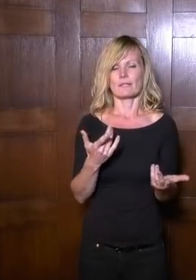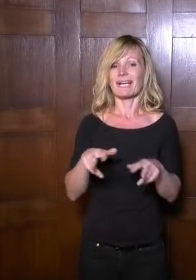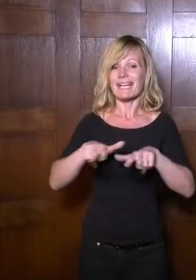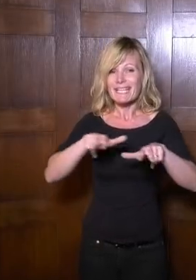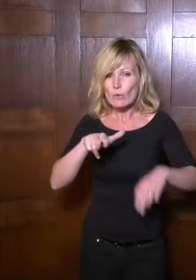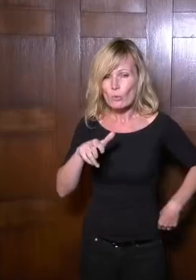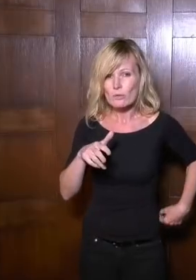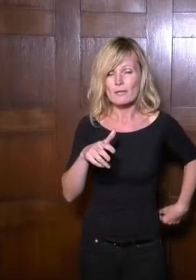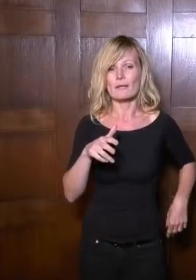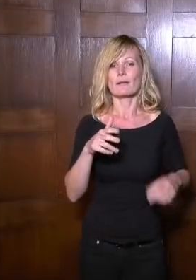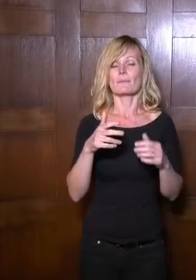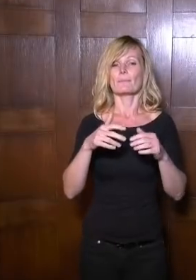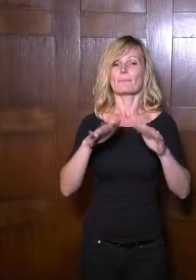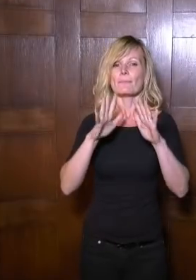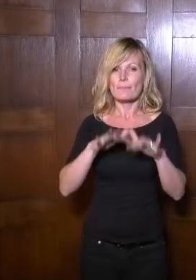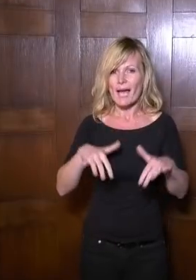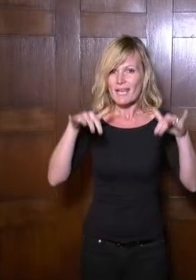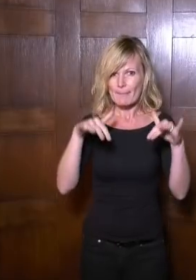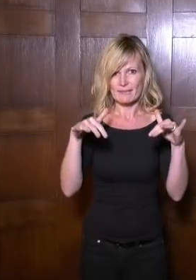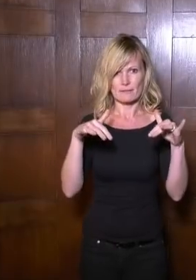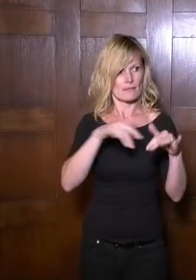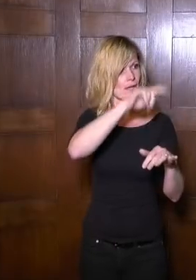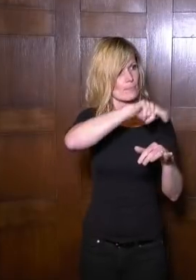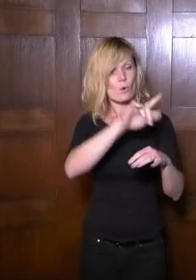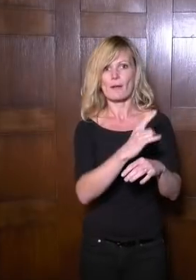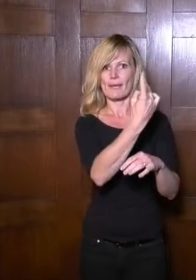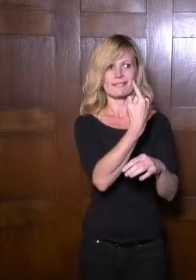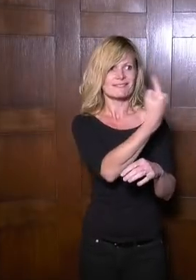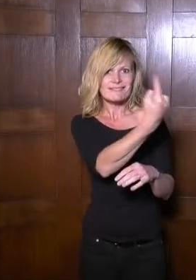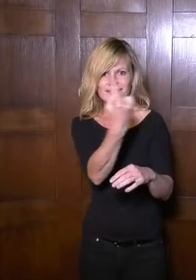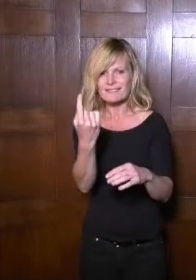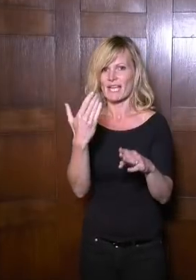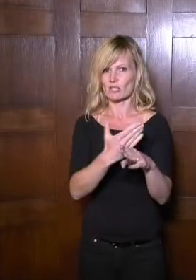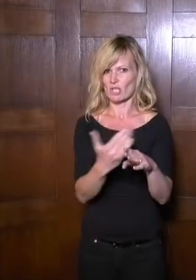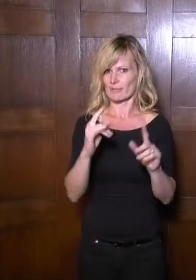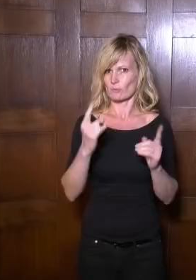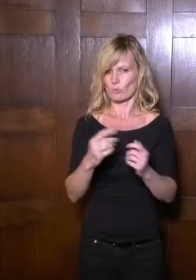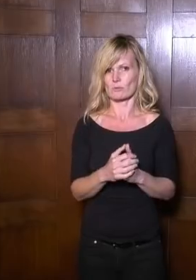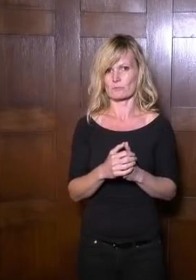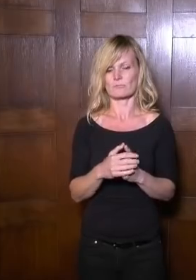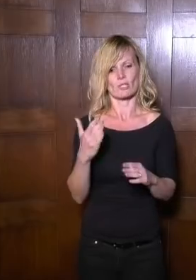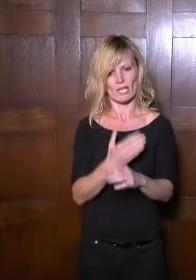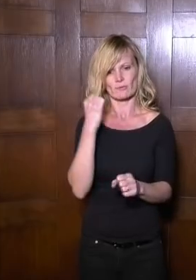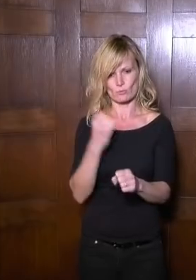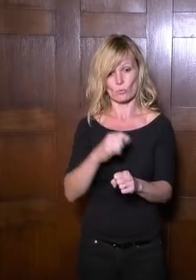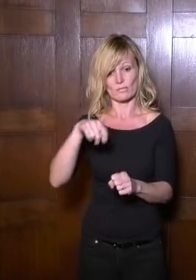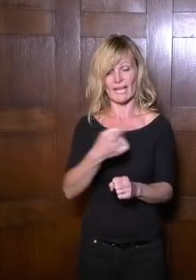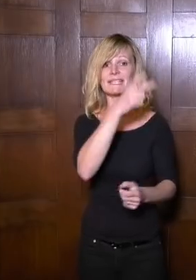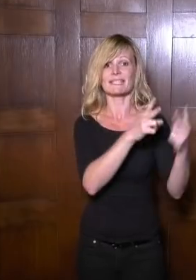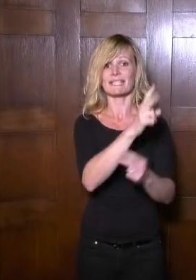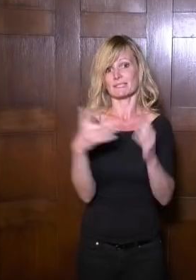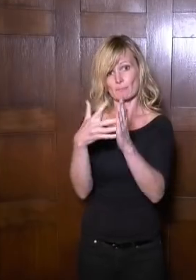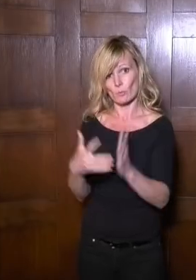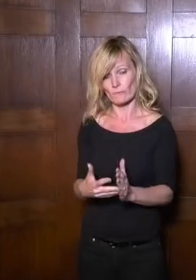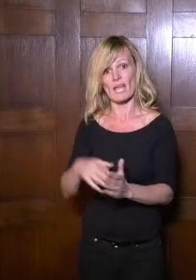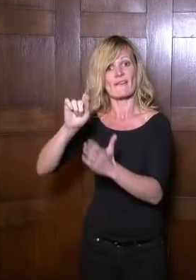müssen gewählte Parlamente, Bürgermeister eine Entscheidung treffen. Die wird dann überprüft werden von Gerichten, die kann von Wählern an